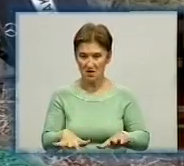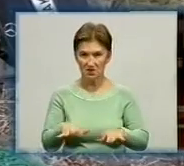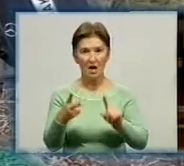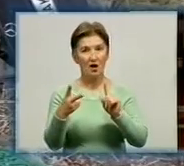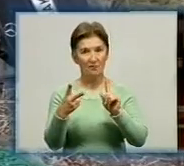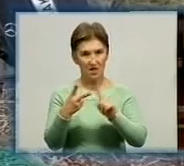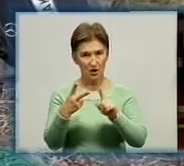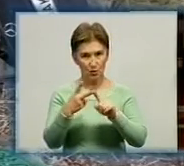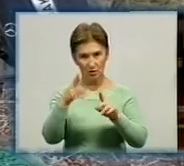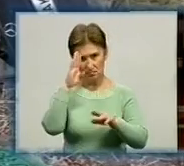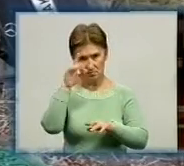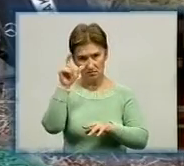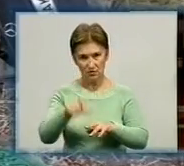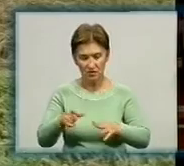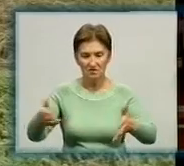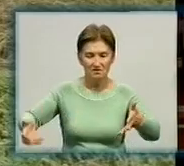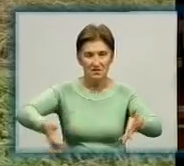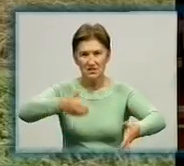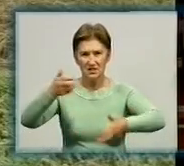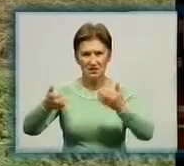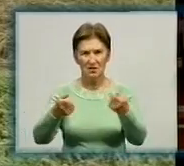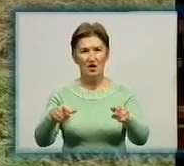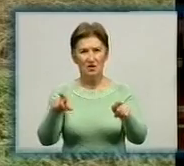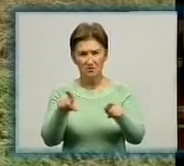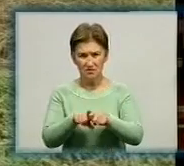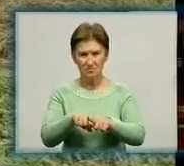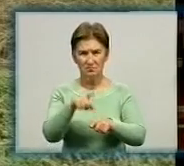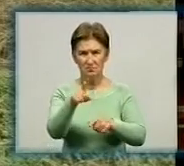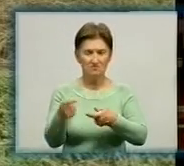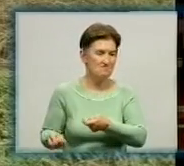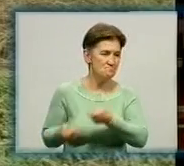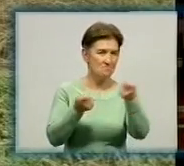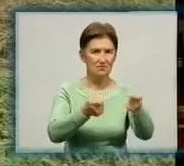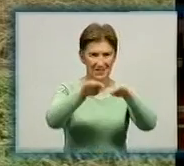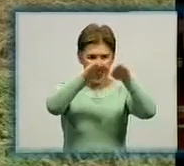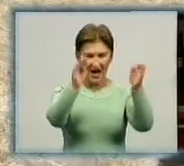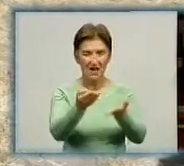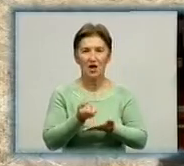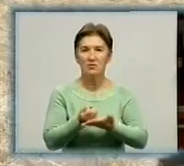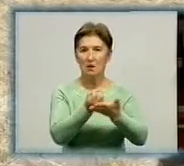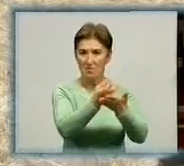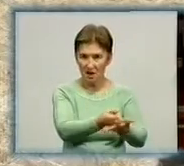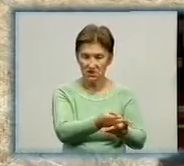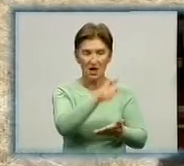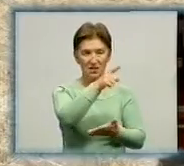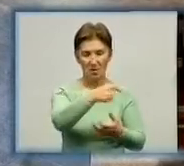з автівки визволяли надзвичайники. Його та керманича «Мерседеса» доставили в реанімацію. В лікарні водій від отриманих травм помер.